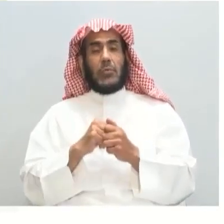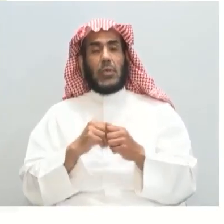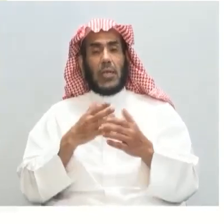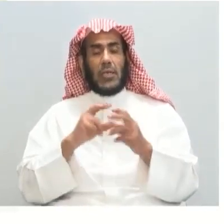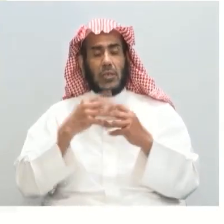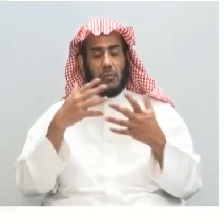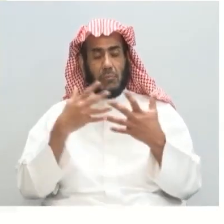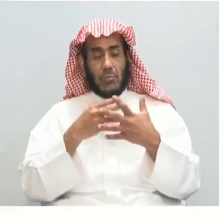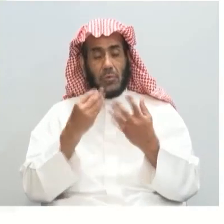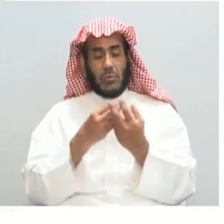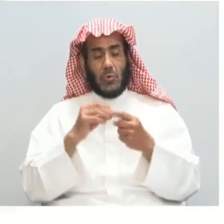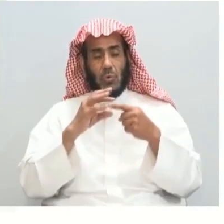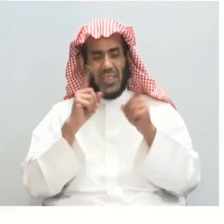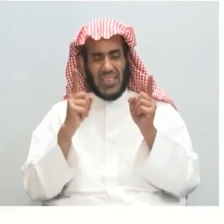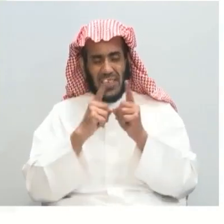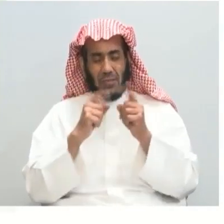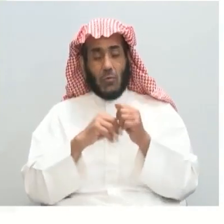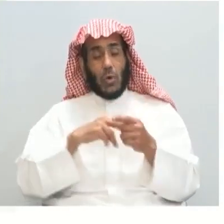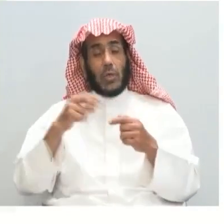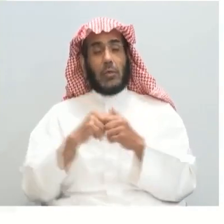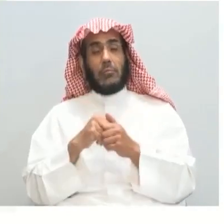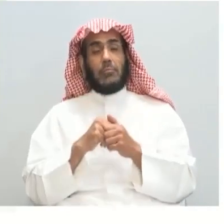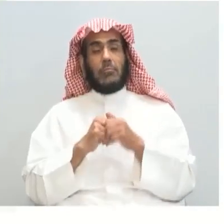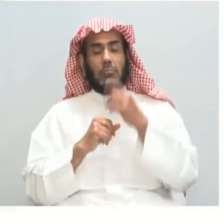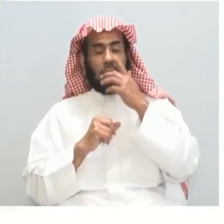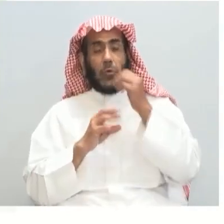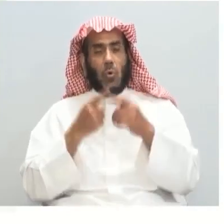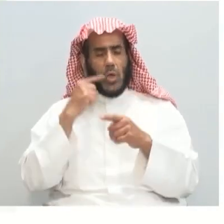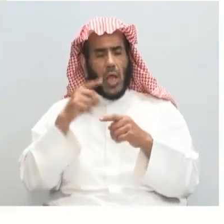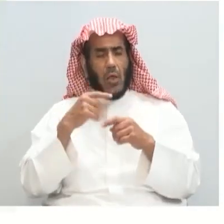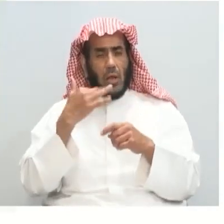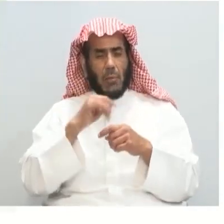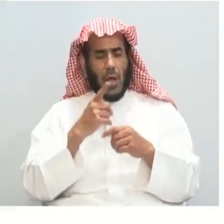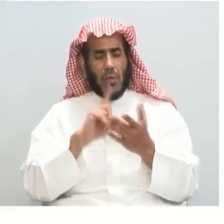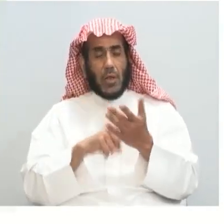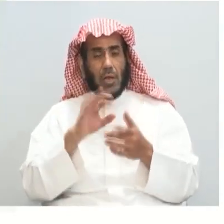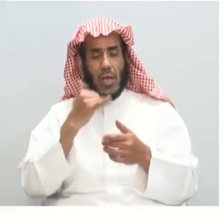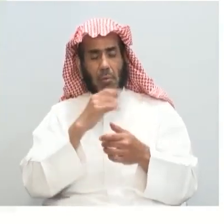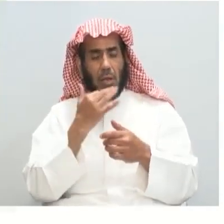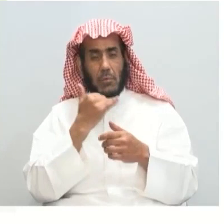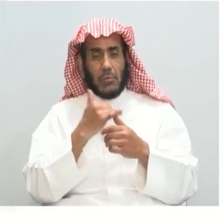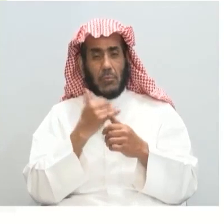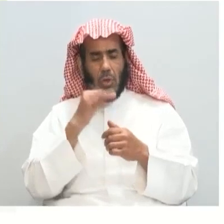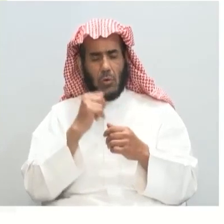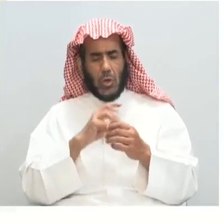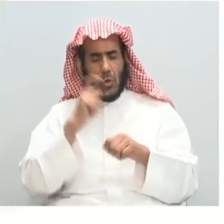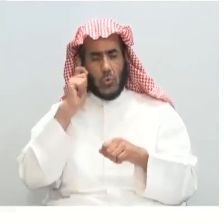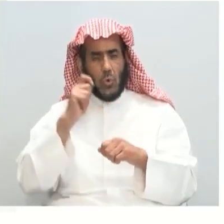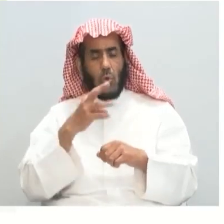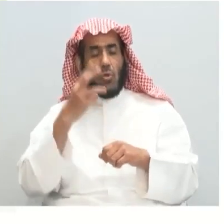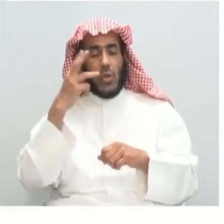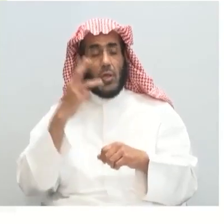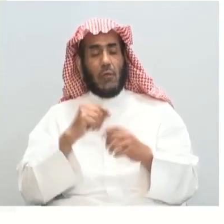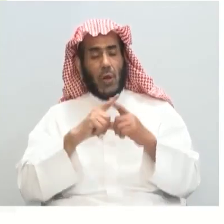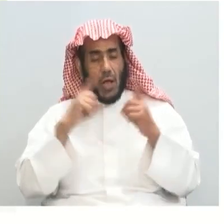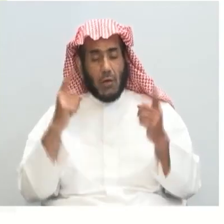كالجمع والتصغير وغيرهما وقد لاحظ العرب ان الكلمه العربيه ذات اصول ثلاثيه